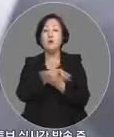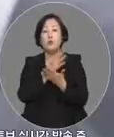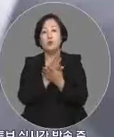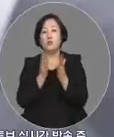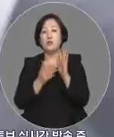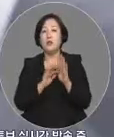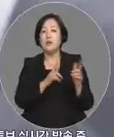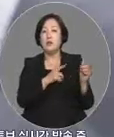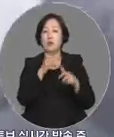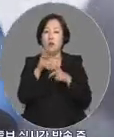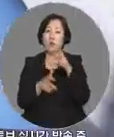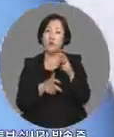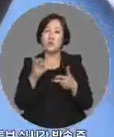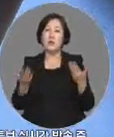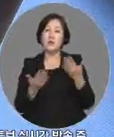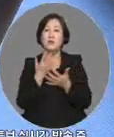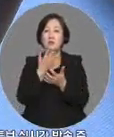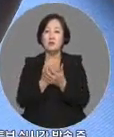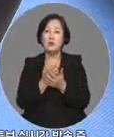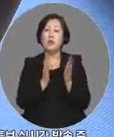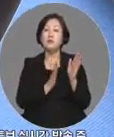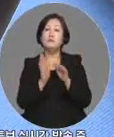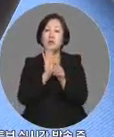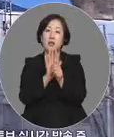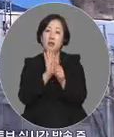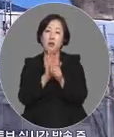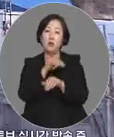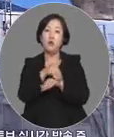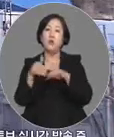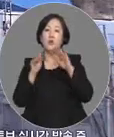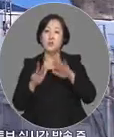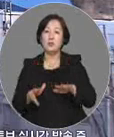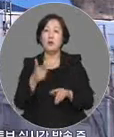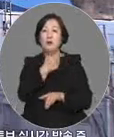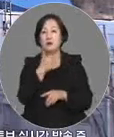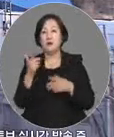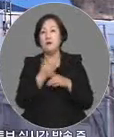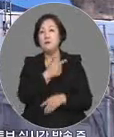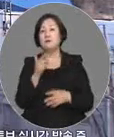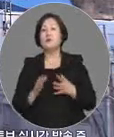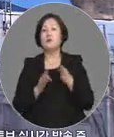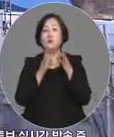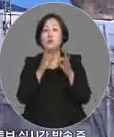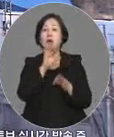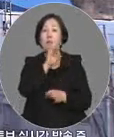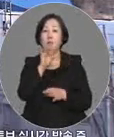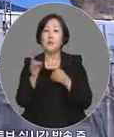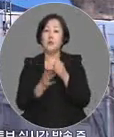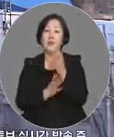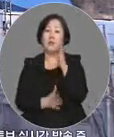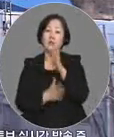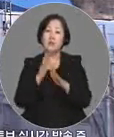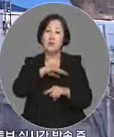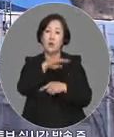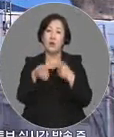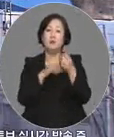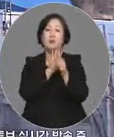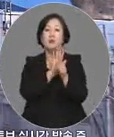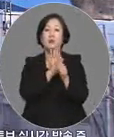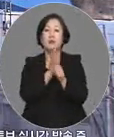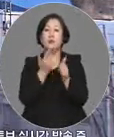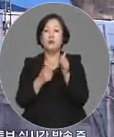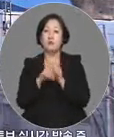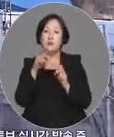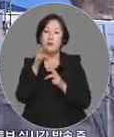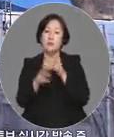업무를 발벗고 지원하고 있습니다. 유례없는 기업들의 초대형 투자와 울산시의 친기업 정책이 울산의